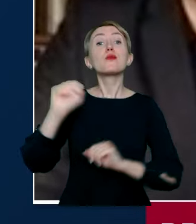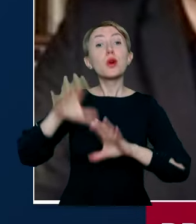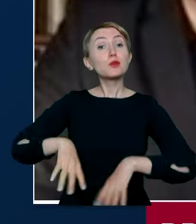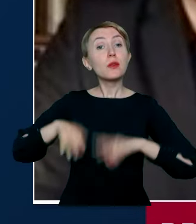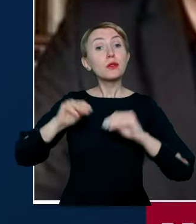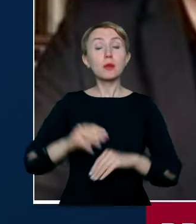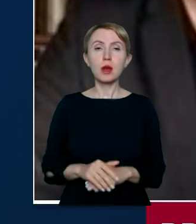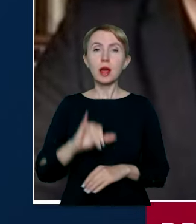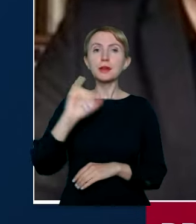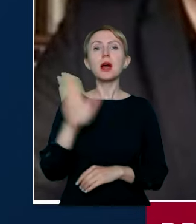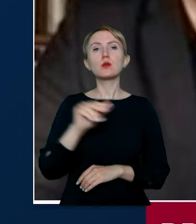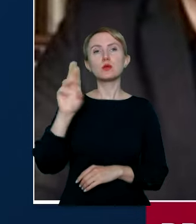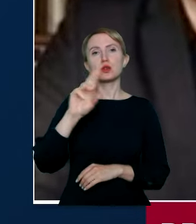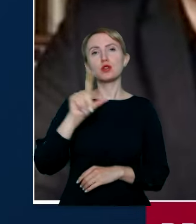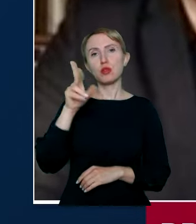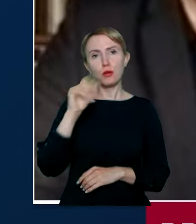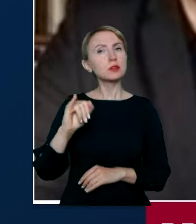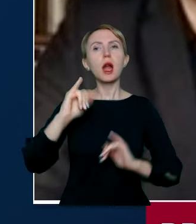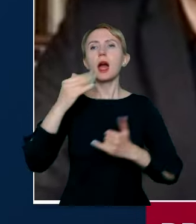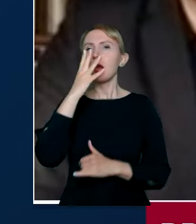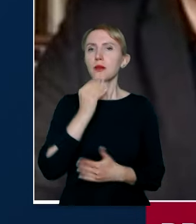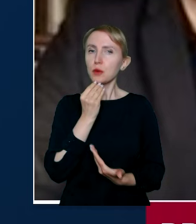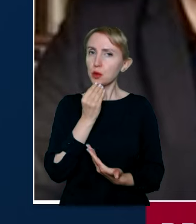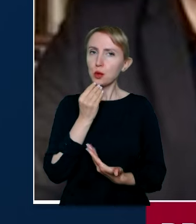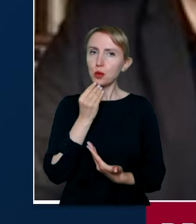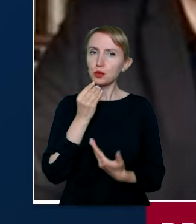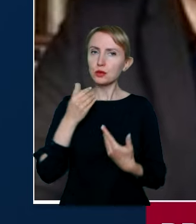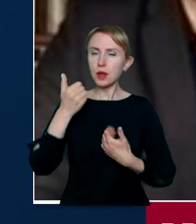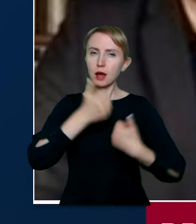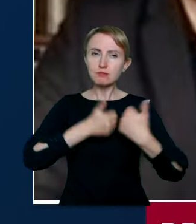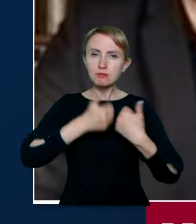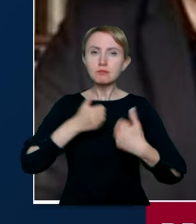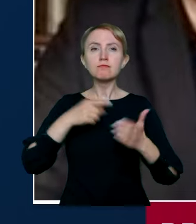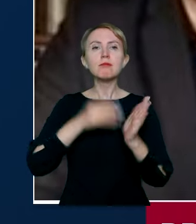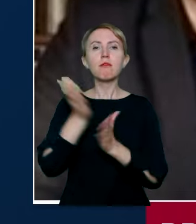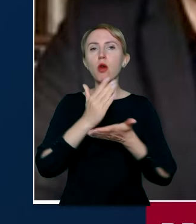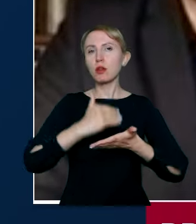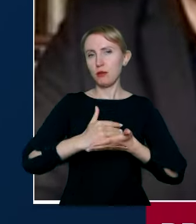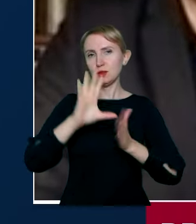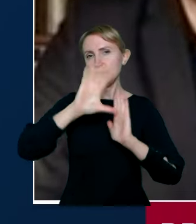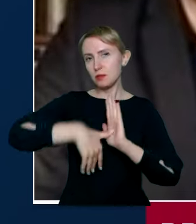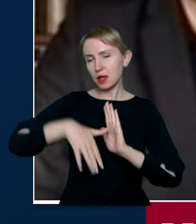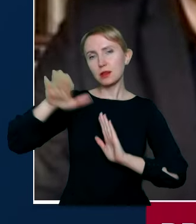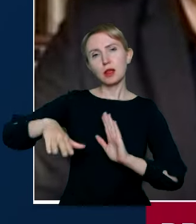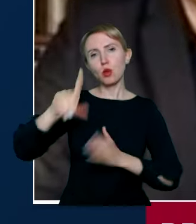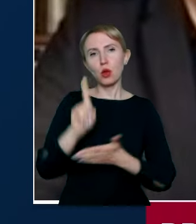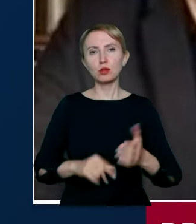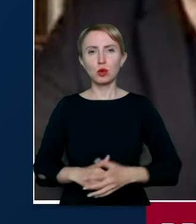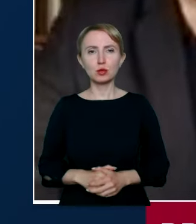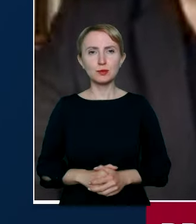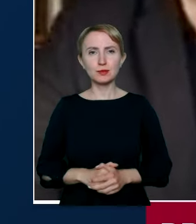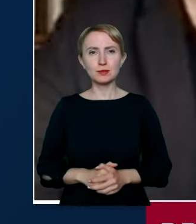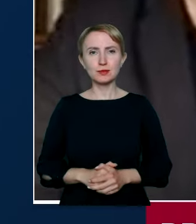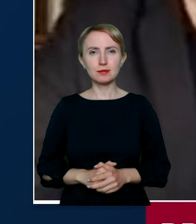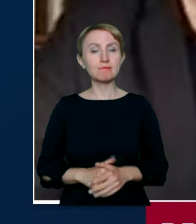zacznijmy od Janusza Rzeczkowskiego. Jak wygląda wyścig w tym wojewódzkim mieście na Dolnym Śląsku?